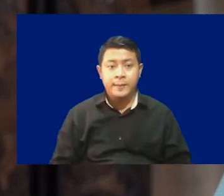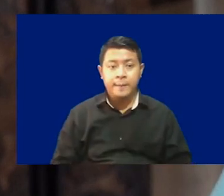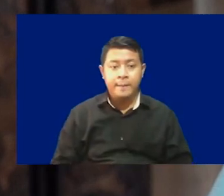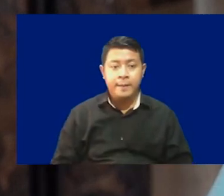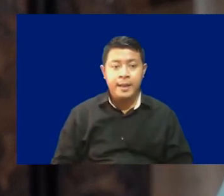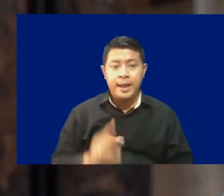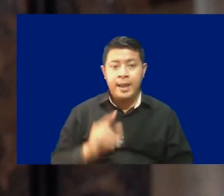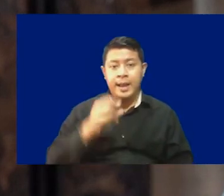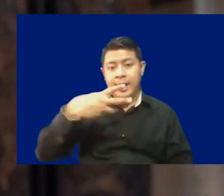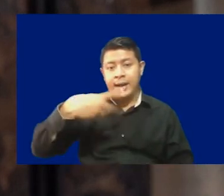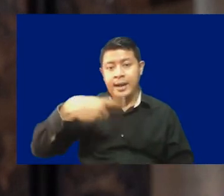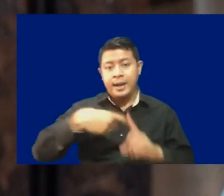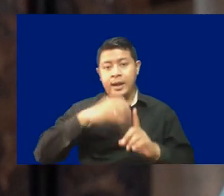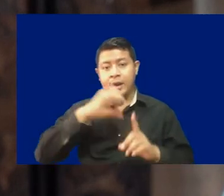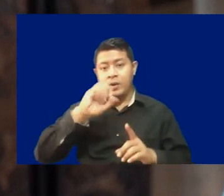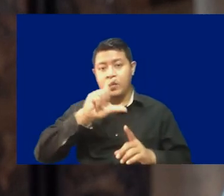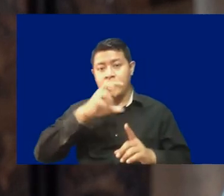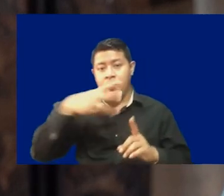Semoga